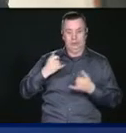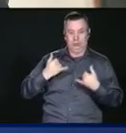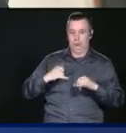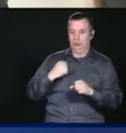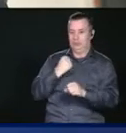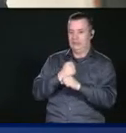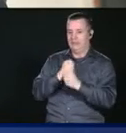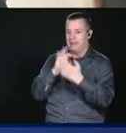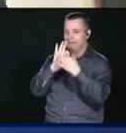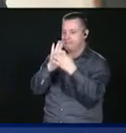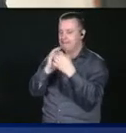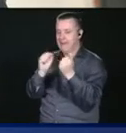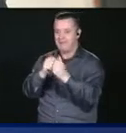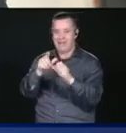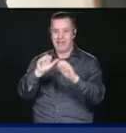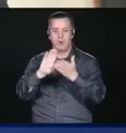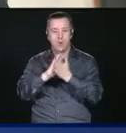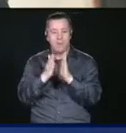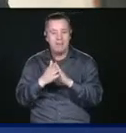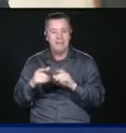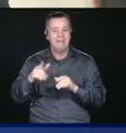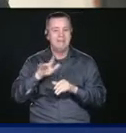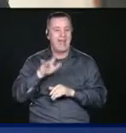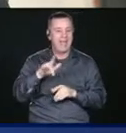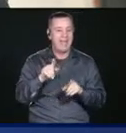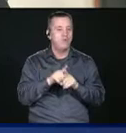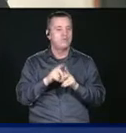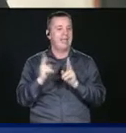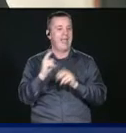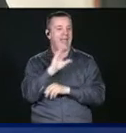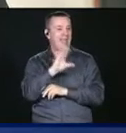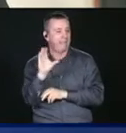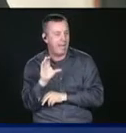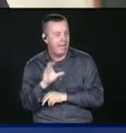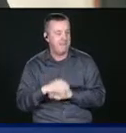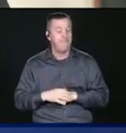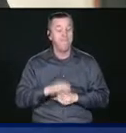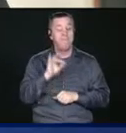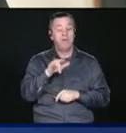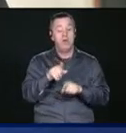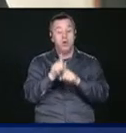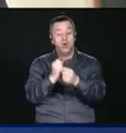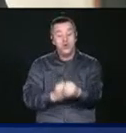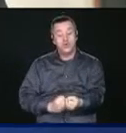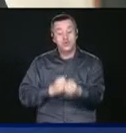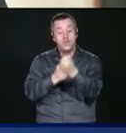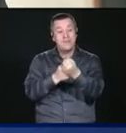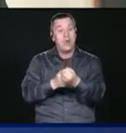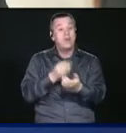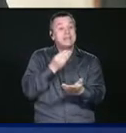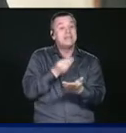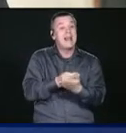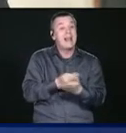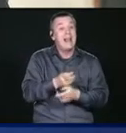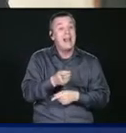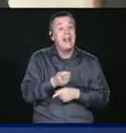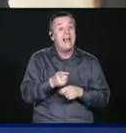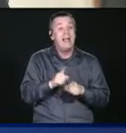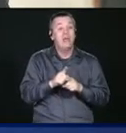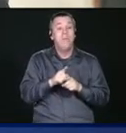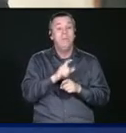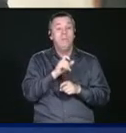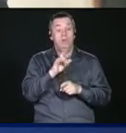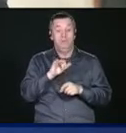encore davantage que ce que nous avons fait avec la subvention à la masse salariale. Oui, juste pour revenir sur la question de la nationalisation, est-ce